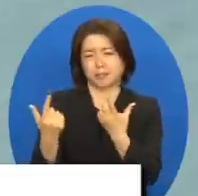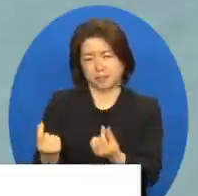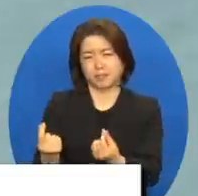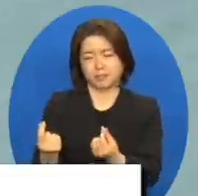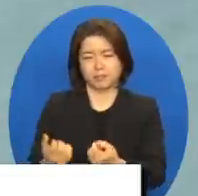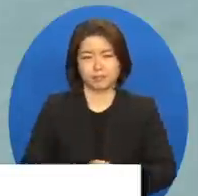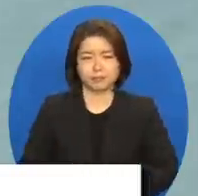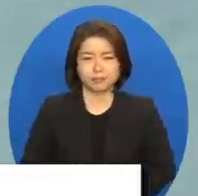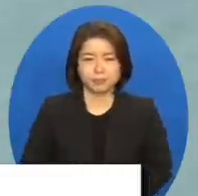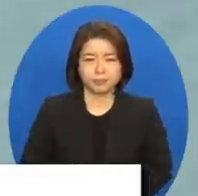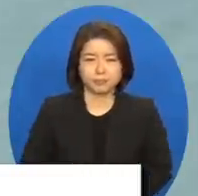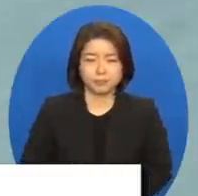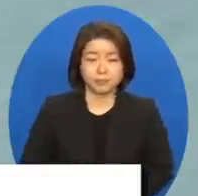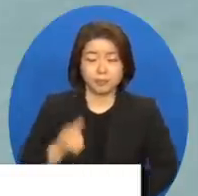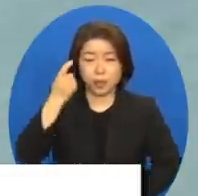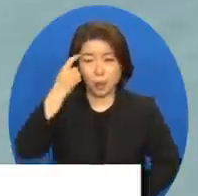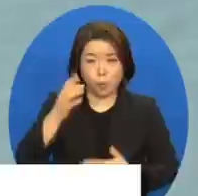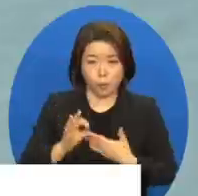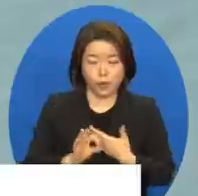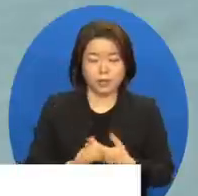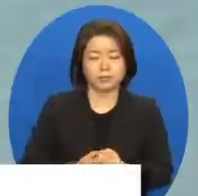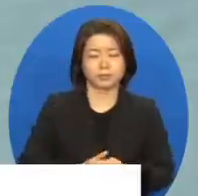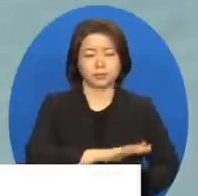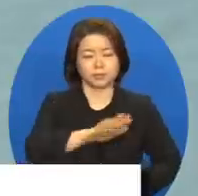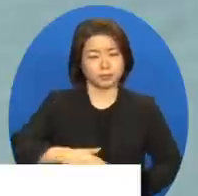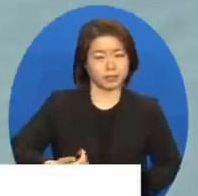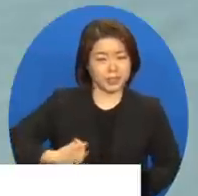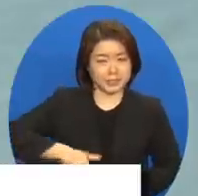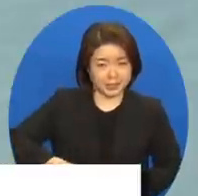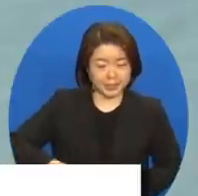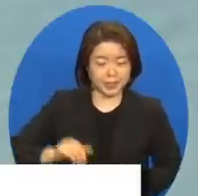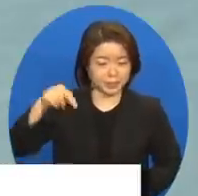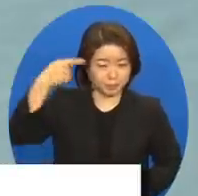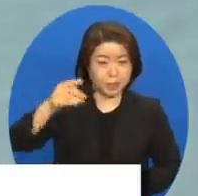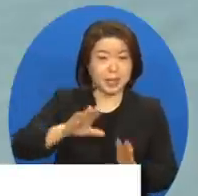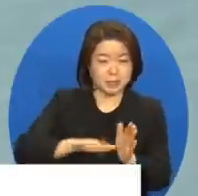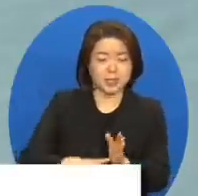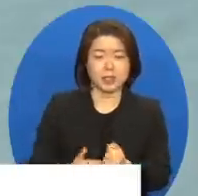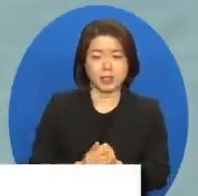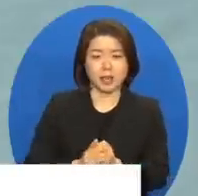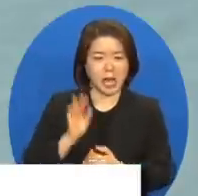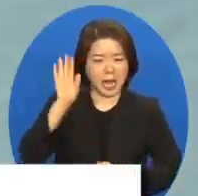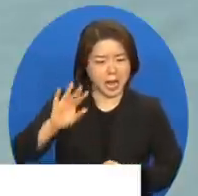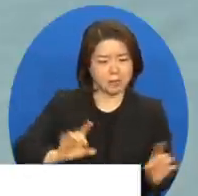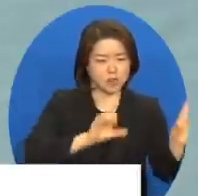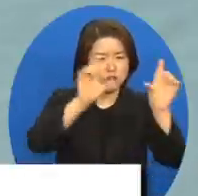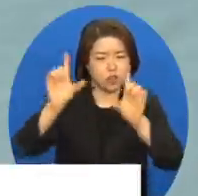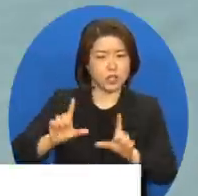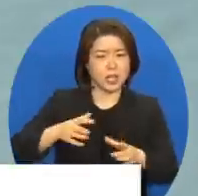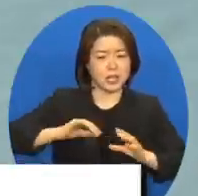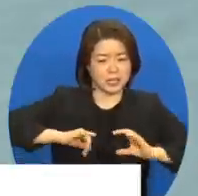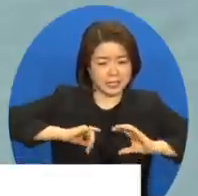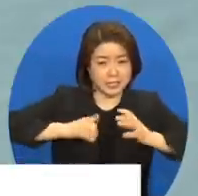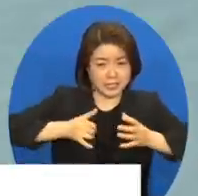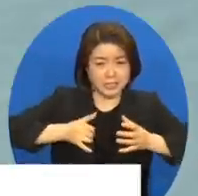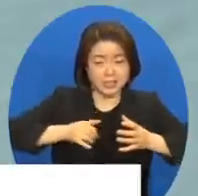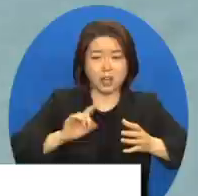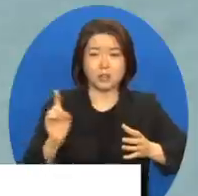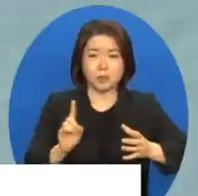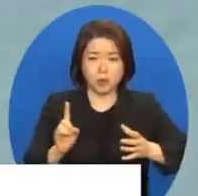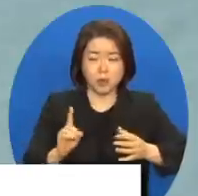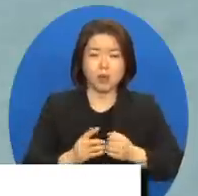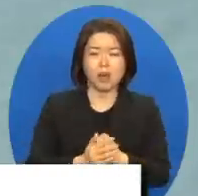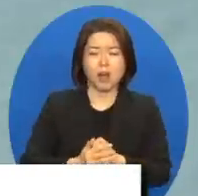합니다. 왜냐하면 우리 자녀들, 우리 다음 세대들이 살아가야 될 세상은